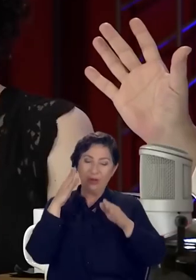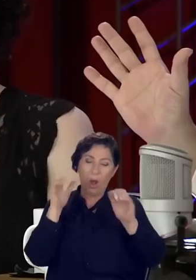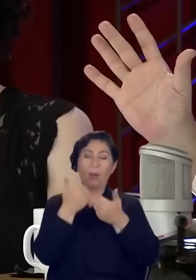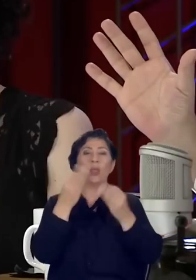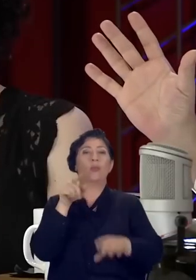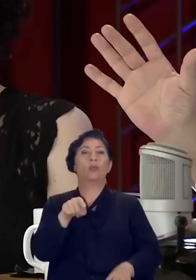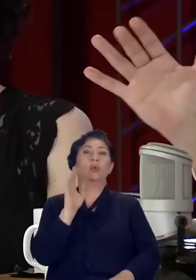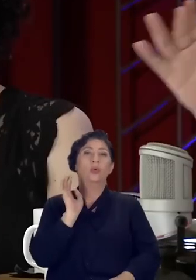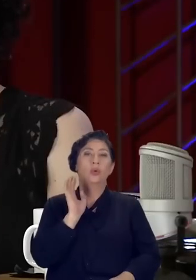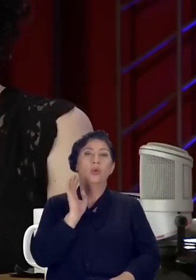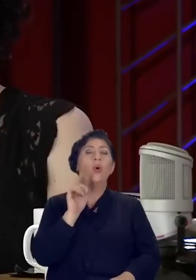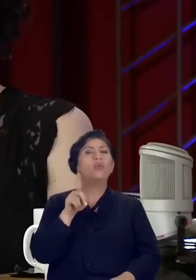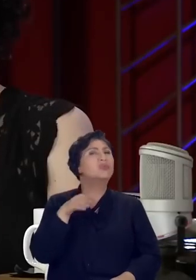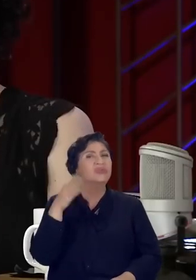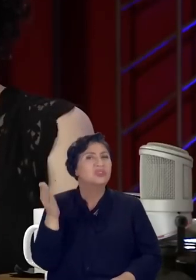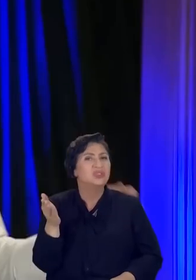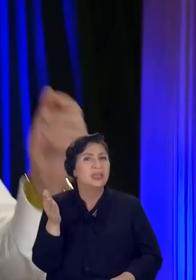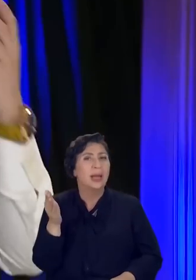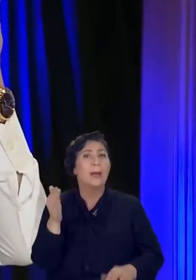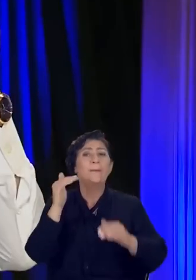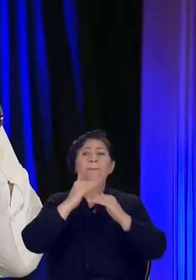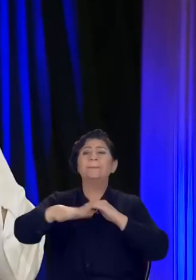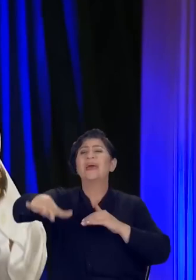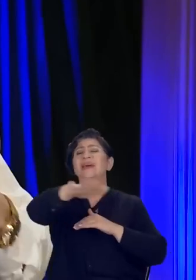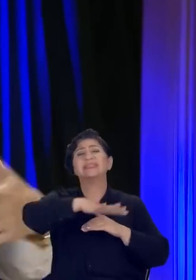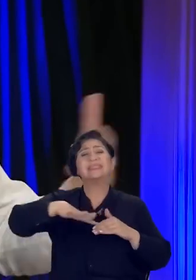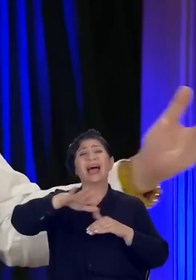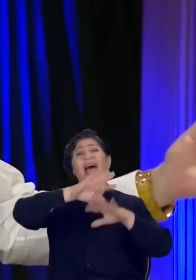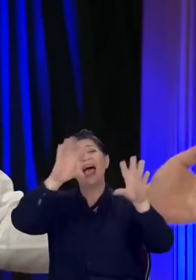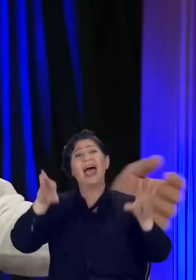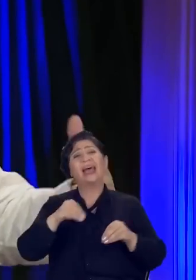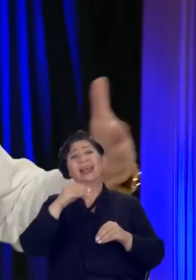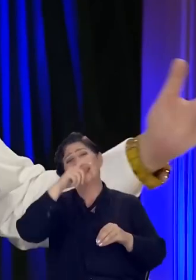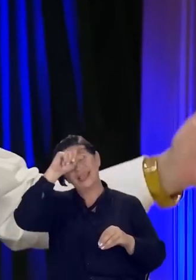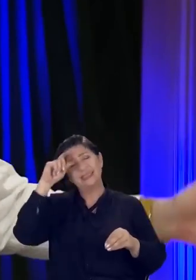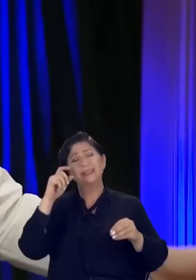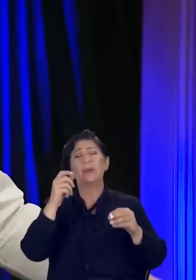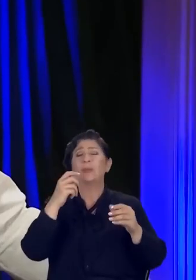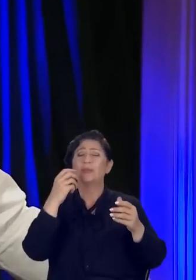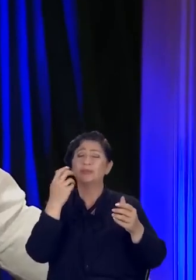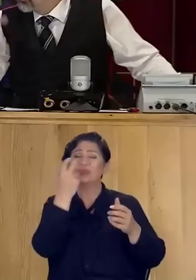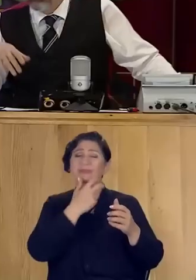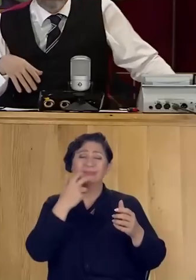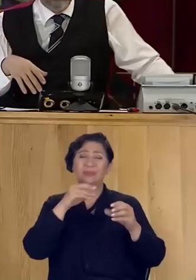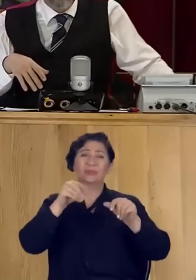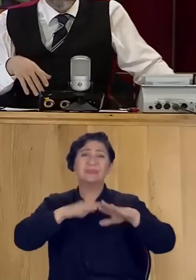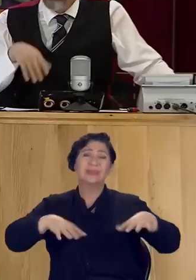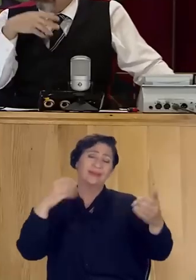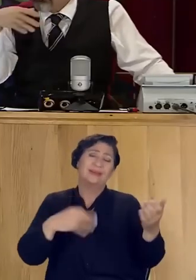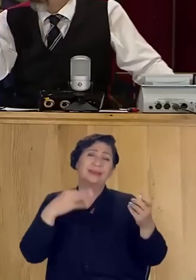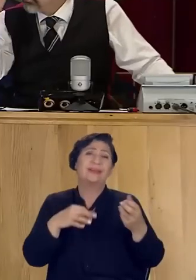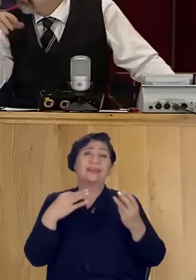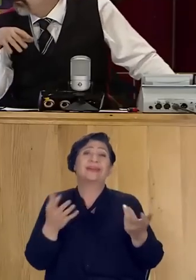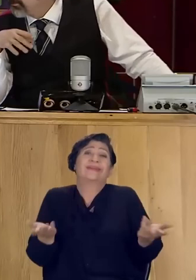kudrettir. Onun dışında piyasa şartlarına göre her yaz plajlarda çalınacak bir şarkı imal